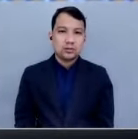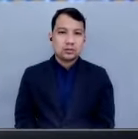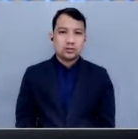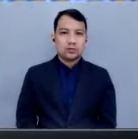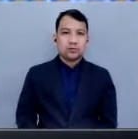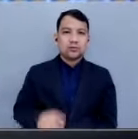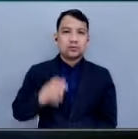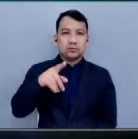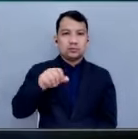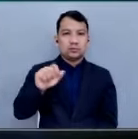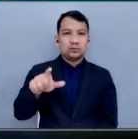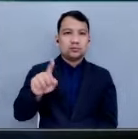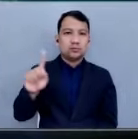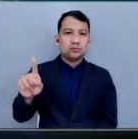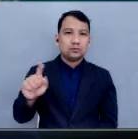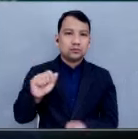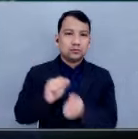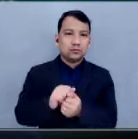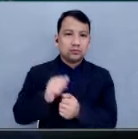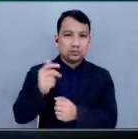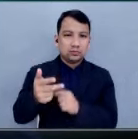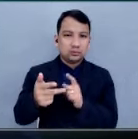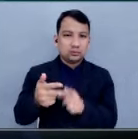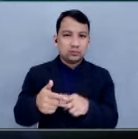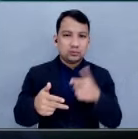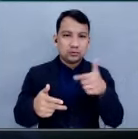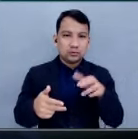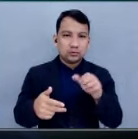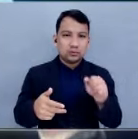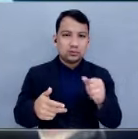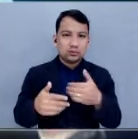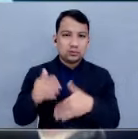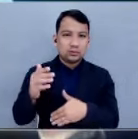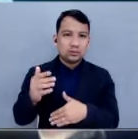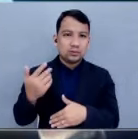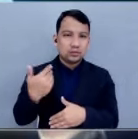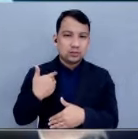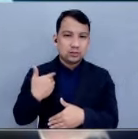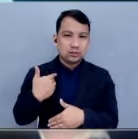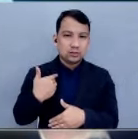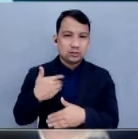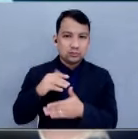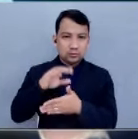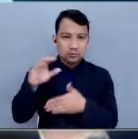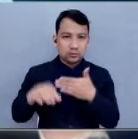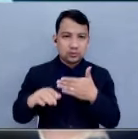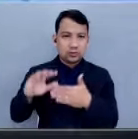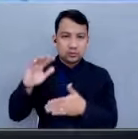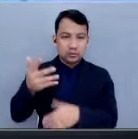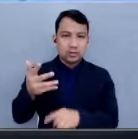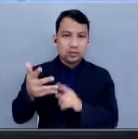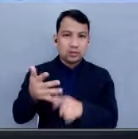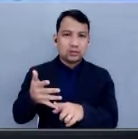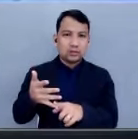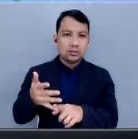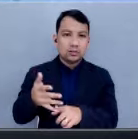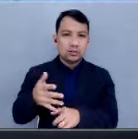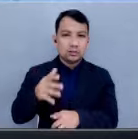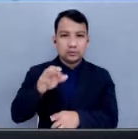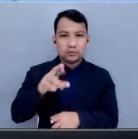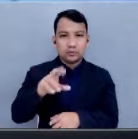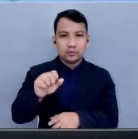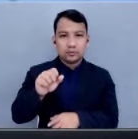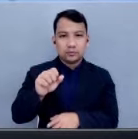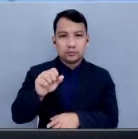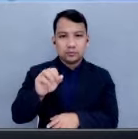Solar Spikers. Third pick ang Galleries Tower High Risers, habang kukumpleto sa top 5 ang Farm Fresh Foxies at